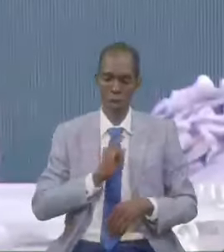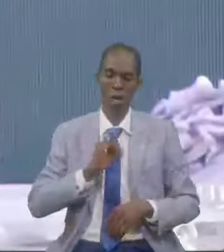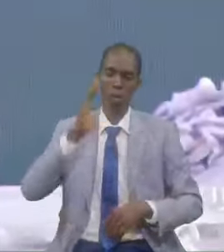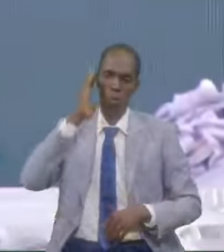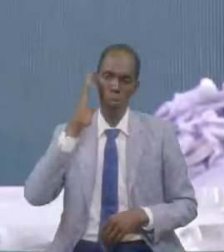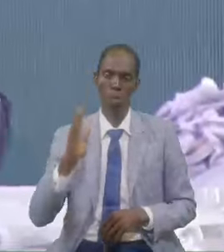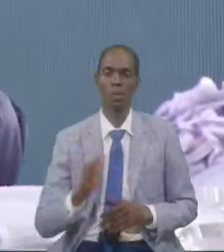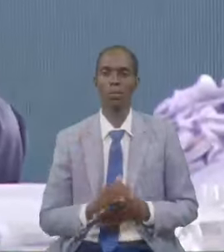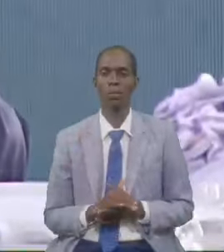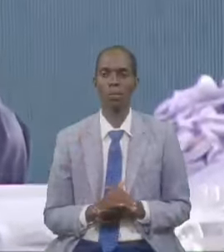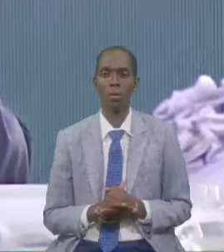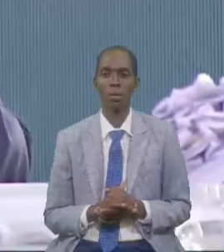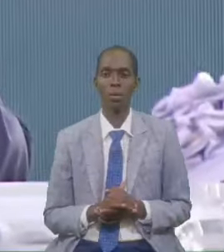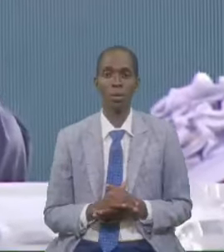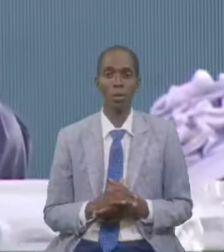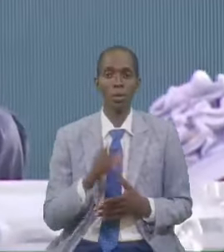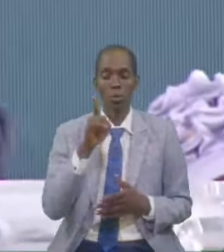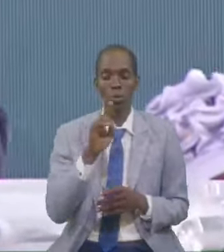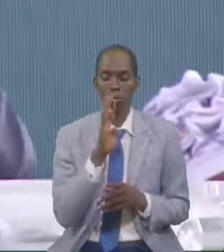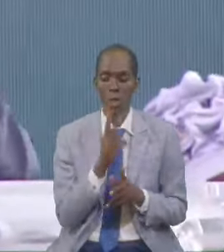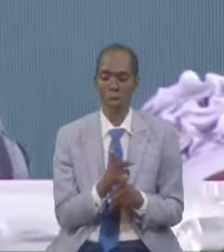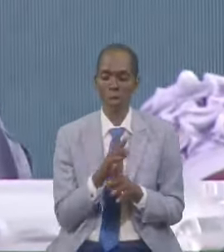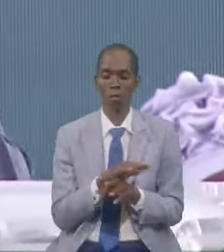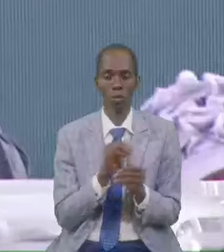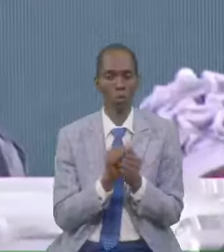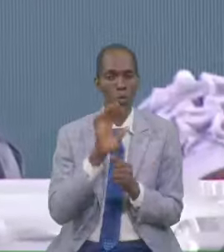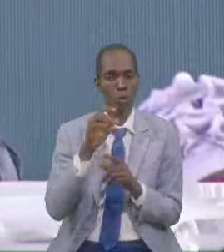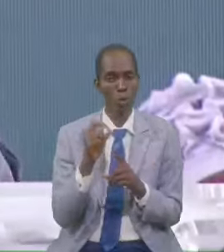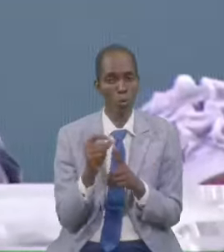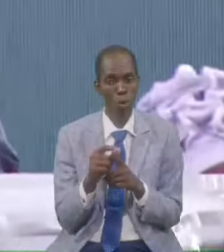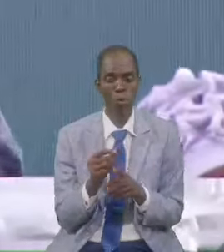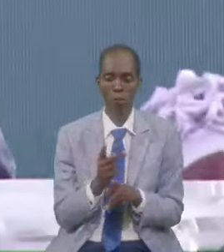నాకు సాధ్యమే. You watch your words. మీ పనులు చూచుకోవాలి. You watch your ways.